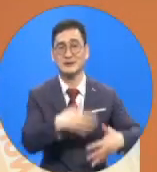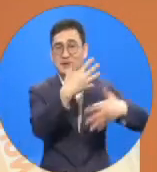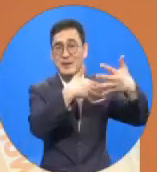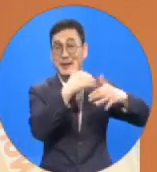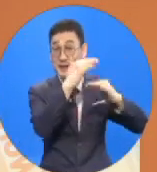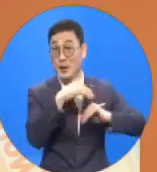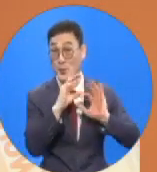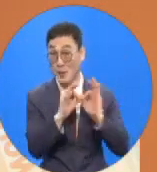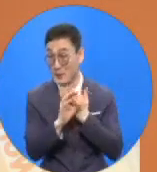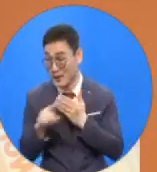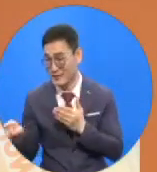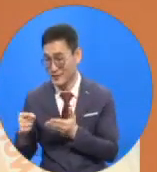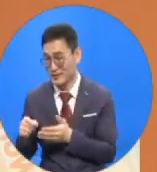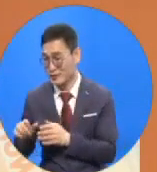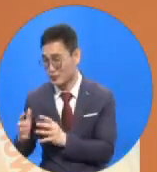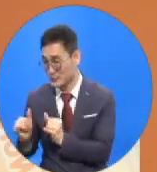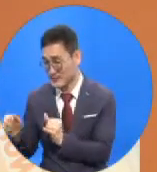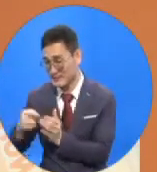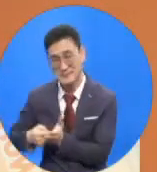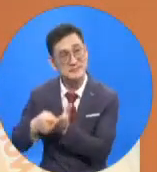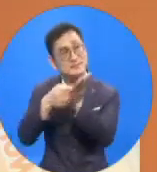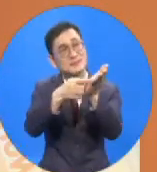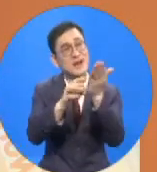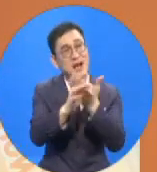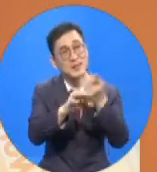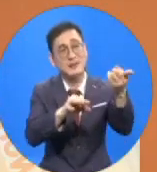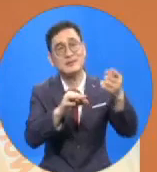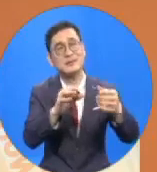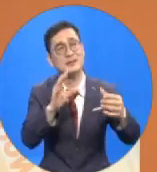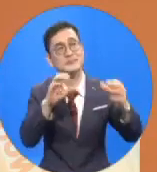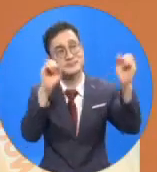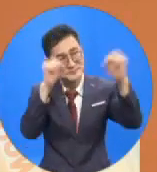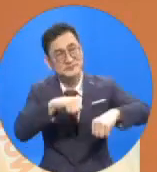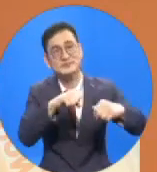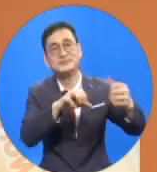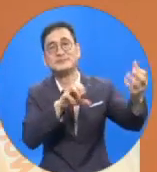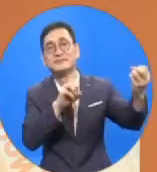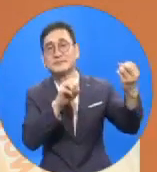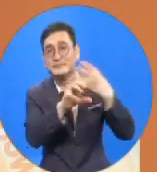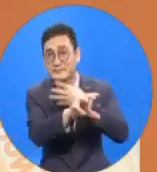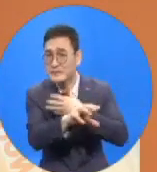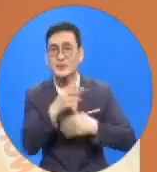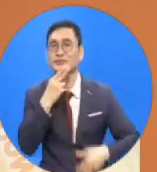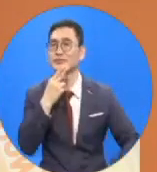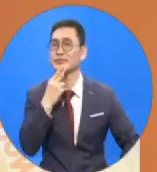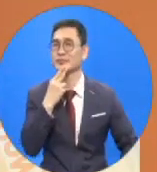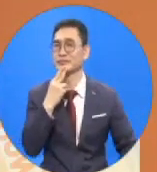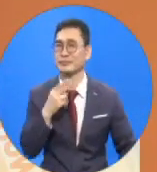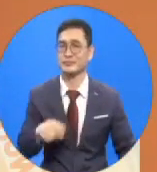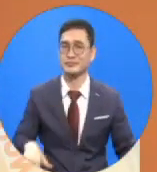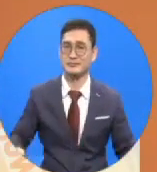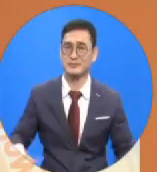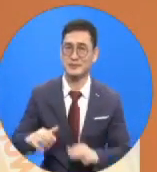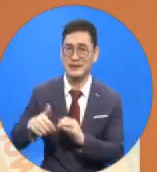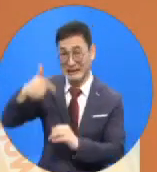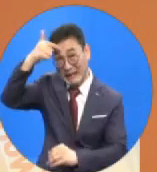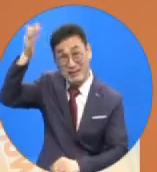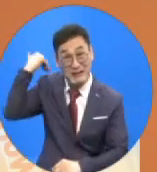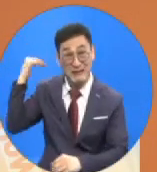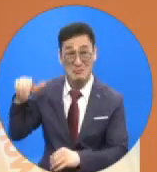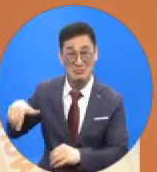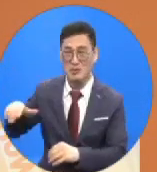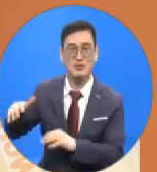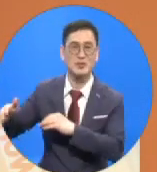그 상처 받아 진정을 찾아봐도 아리안 해야하는건지 업무 역할 돼요 근데 이 상소문 내용 대체가 현 정부의 개설 자욱 아니